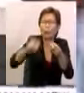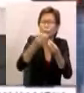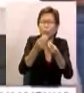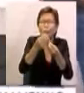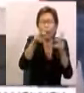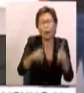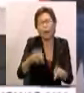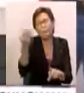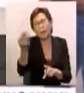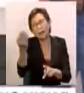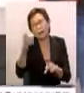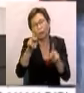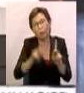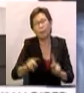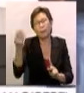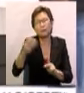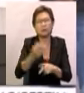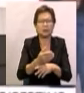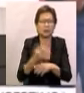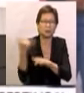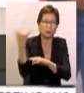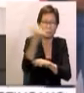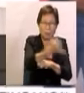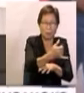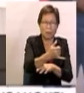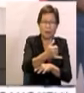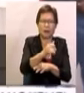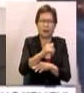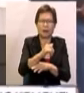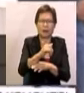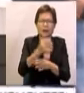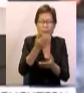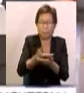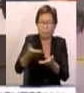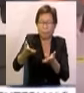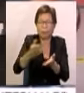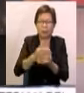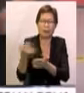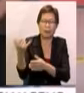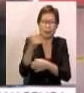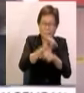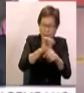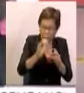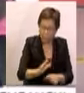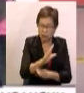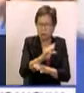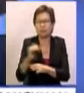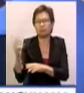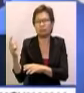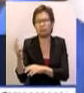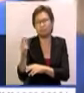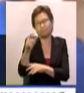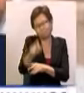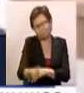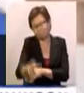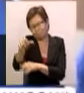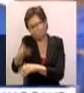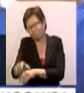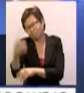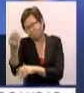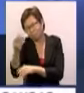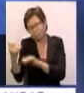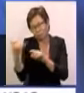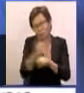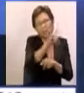orang awam, iaitu pelanggan di City Mall, dan juga pekerja Nene dan juga pekerja renovation. 3